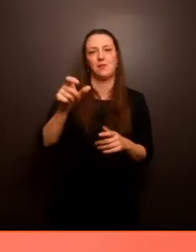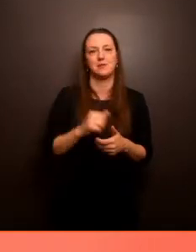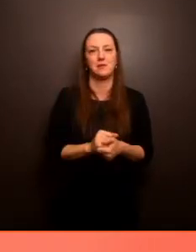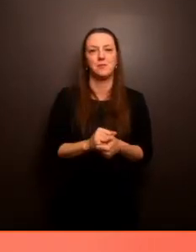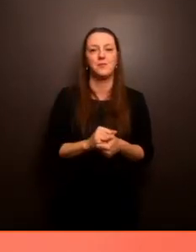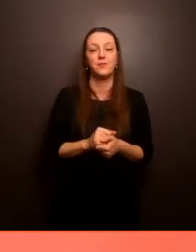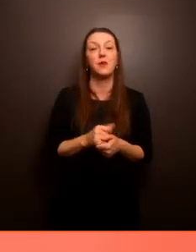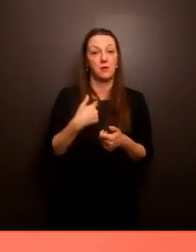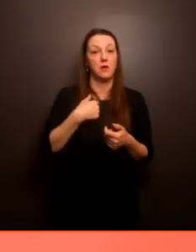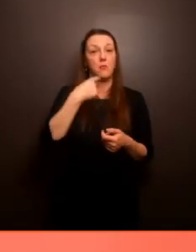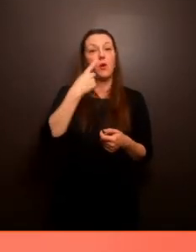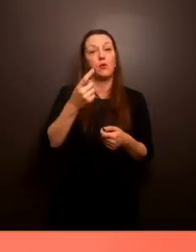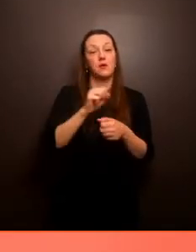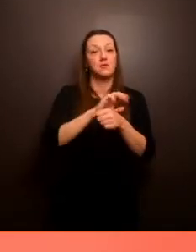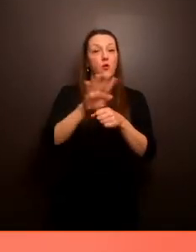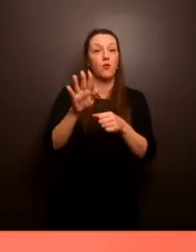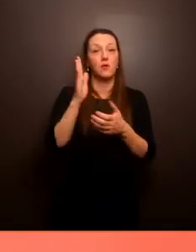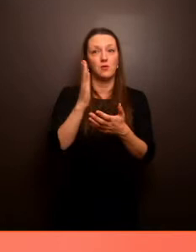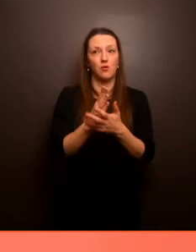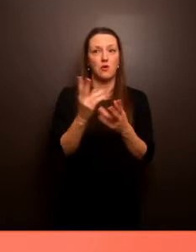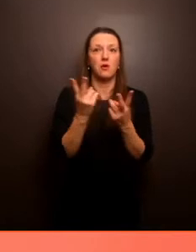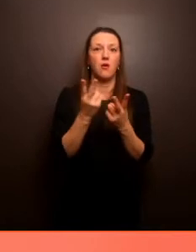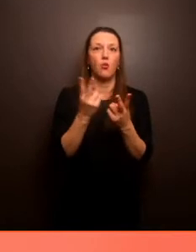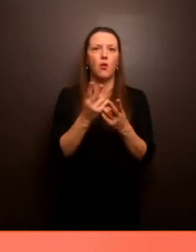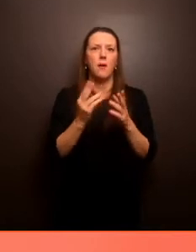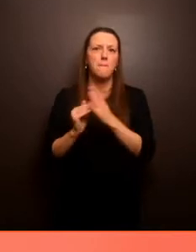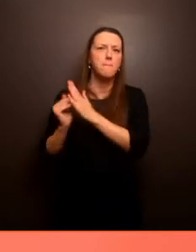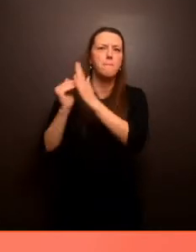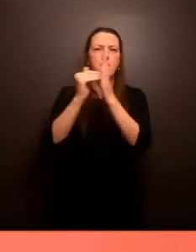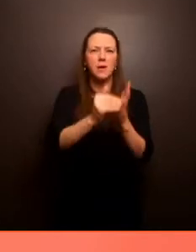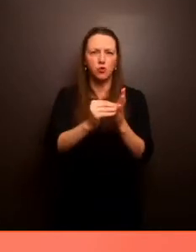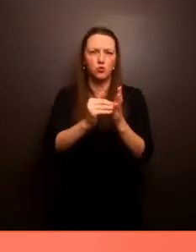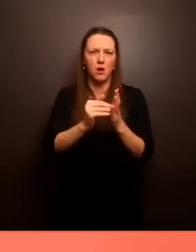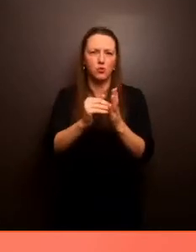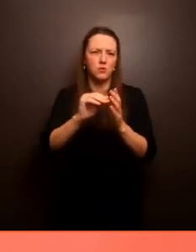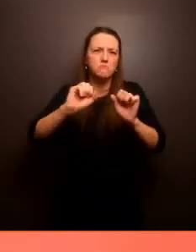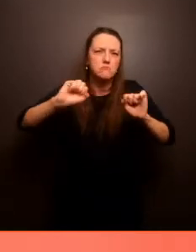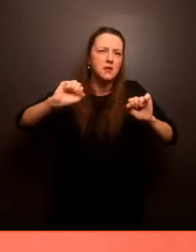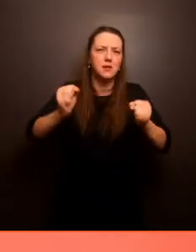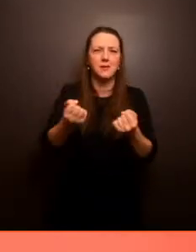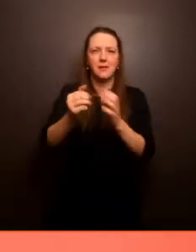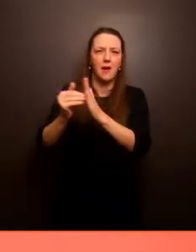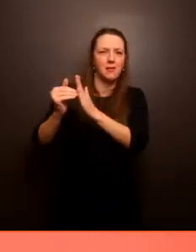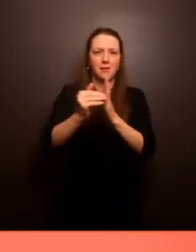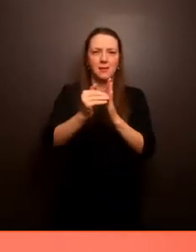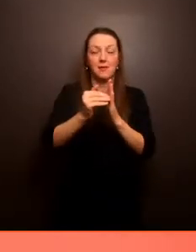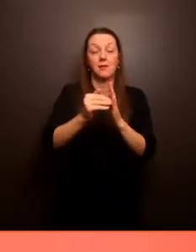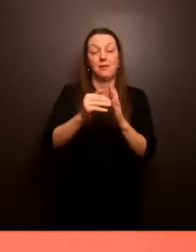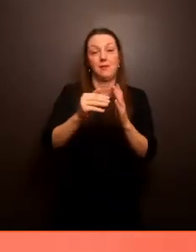öelda, et see COVID ongi olnud omal moel kiirendiks selle uuega töömaailma kohale jõudmisel ja täna on ta